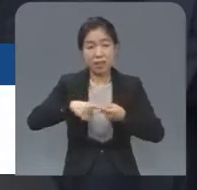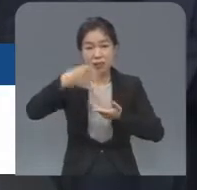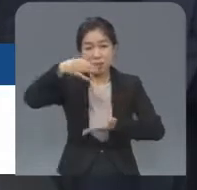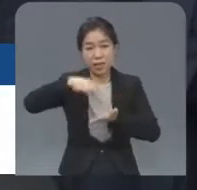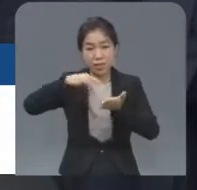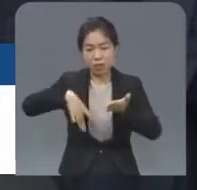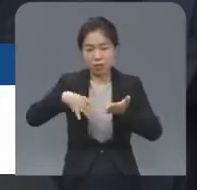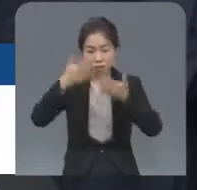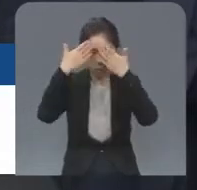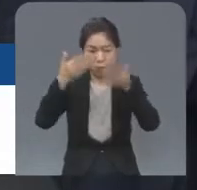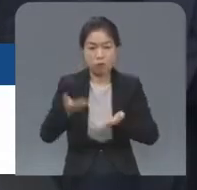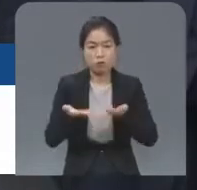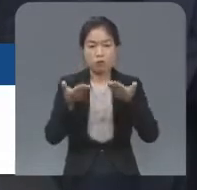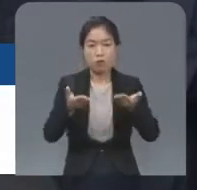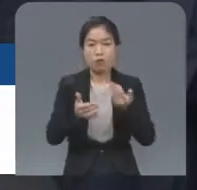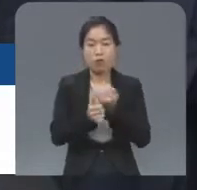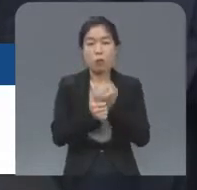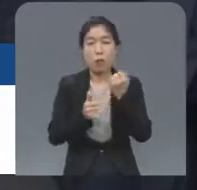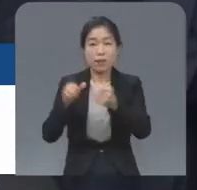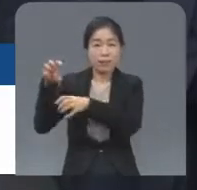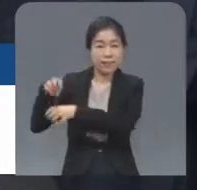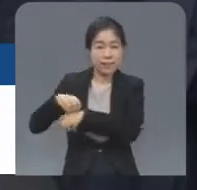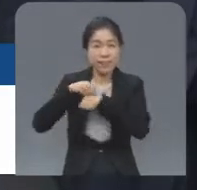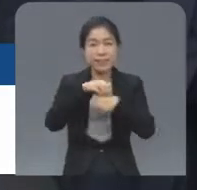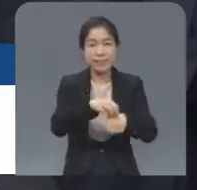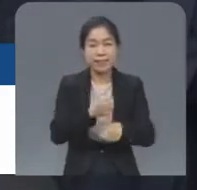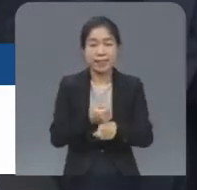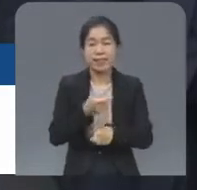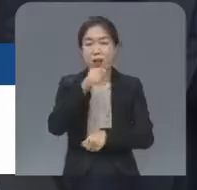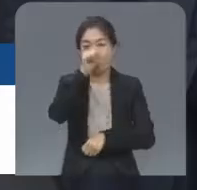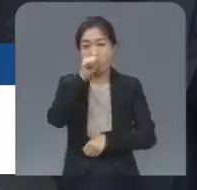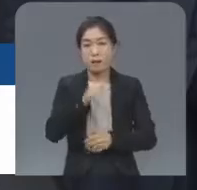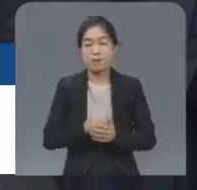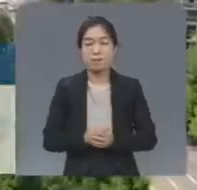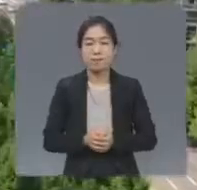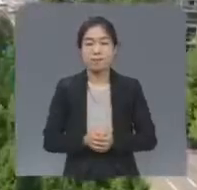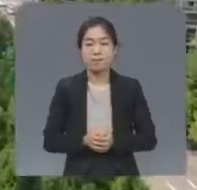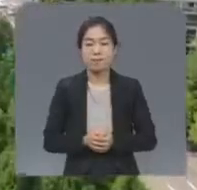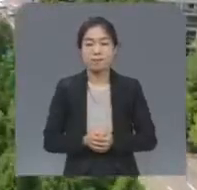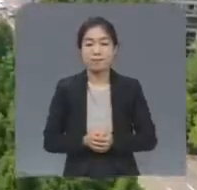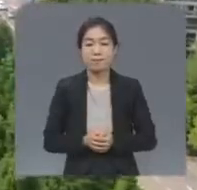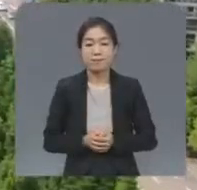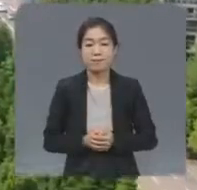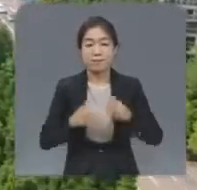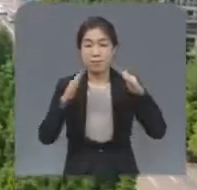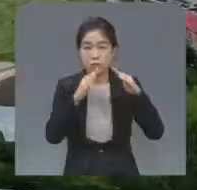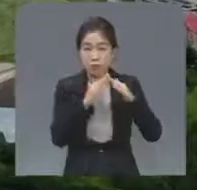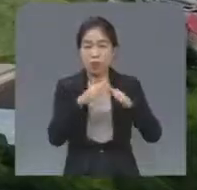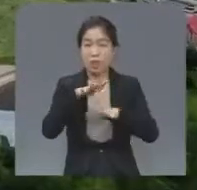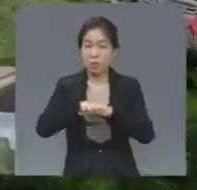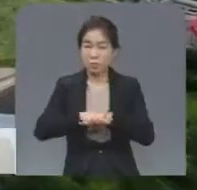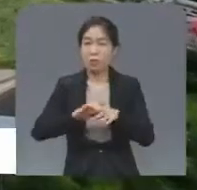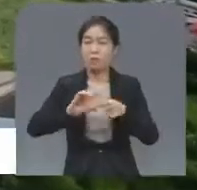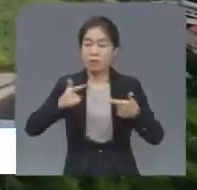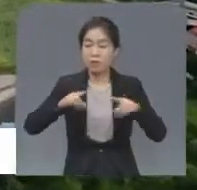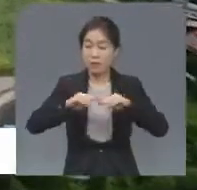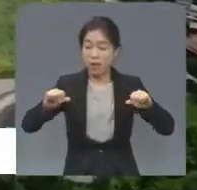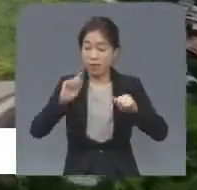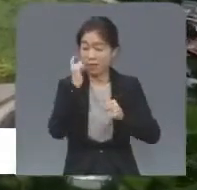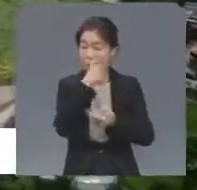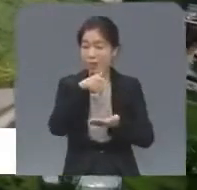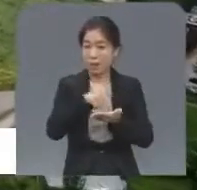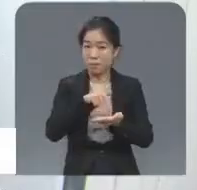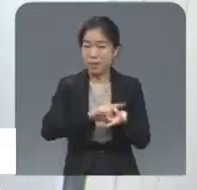면제되고 배우자에게 승계가 되는 장점이 있습니다. 주택과 농지 등 부동산을 담보로